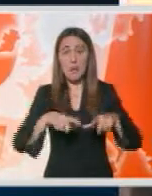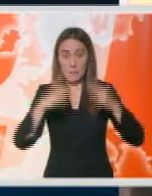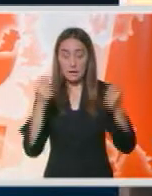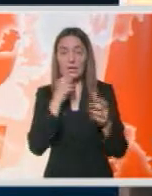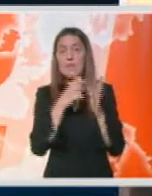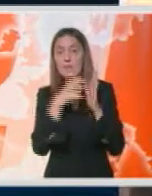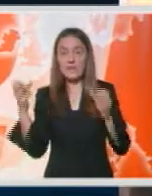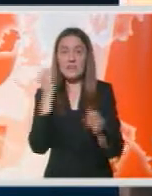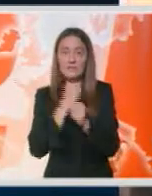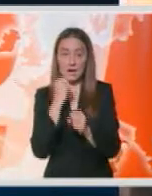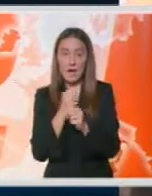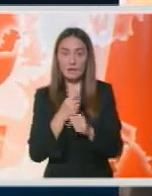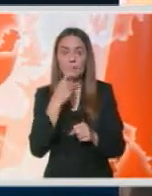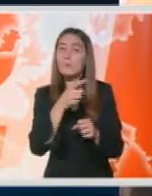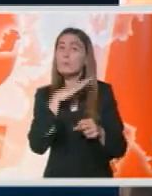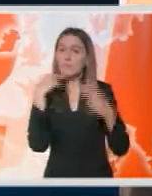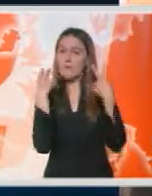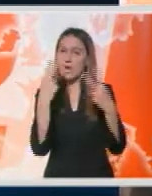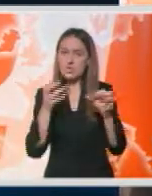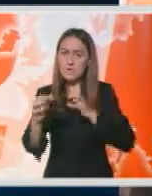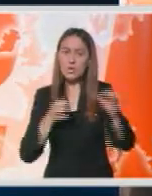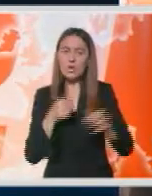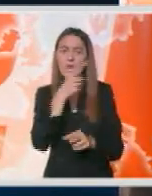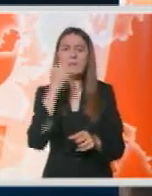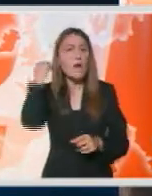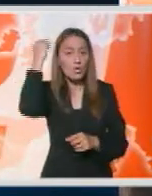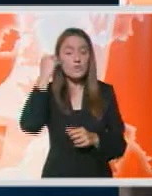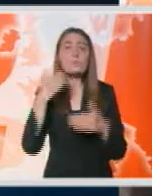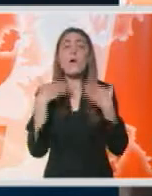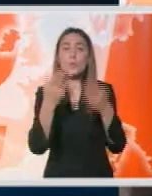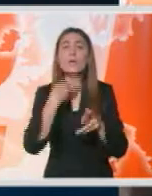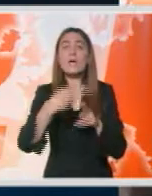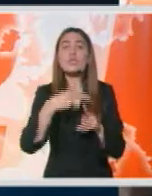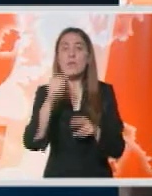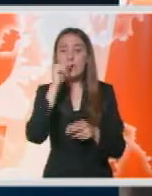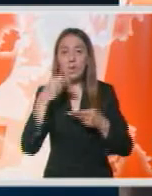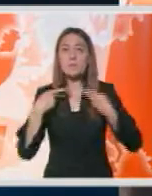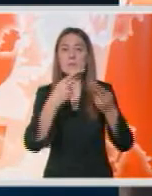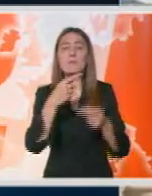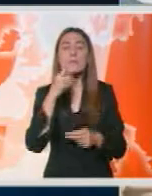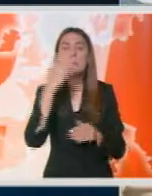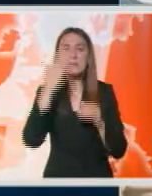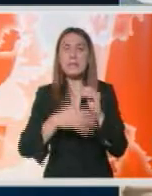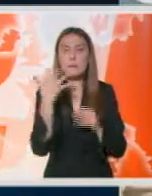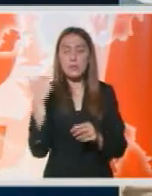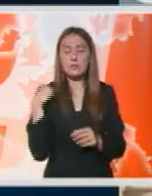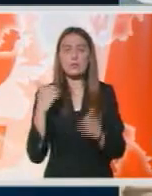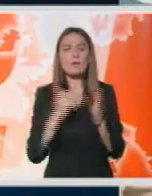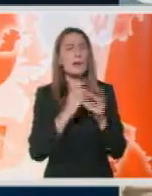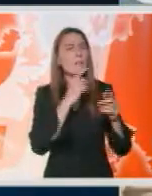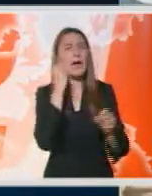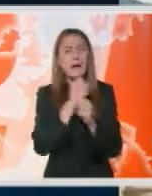nastavili rad. To je izuzetan projekat za sever Kosmeta, jer nudi rešenje vodosnabdevanja za narednih 50 godina. Potrebna su radna